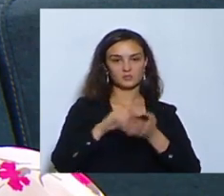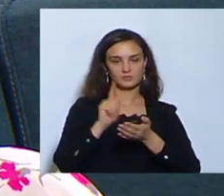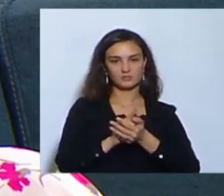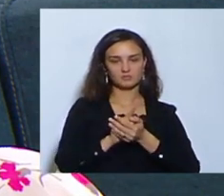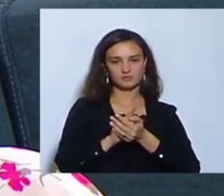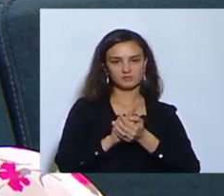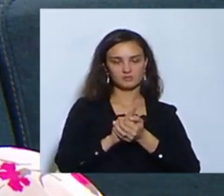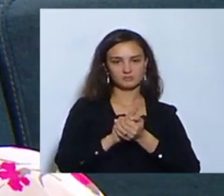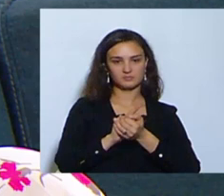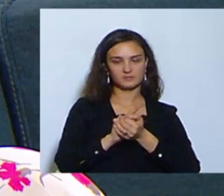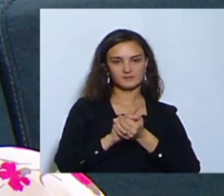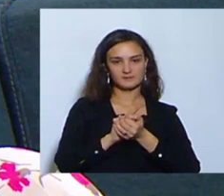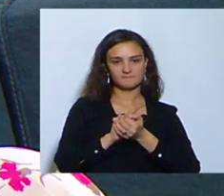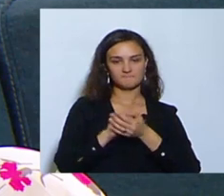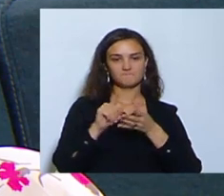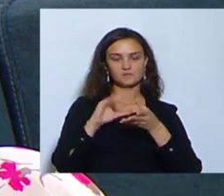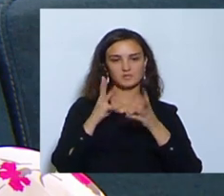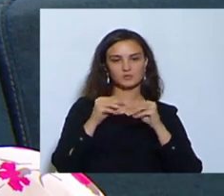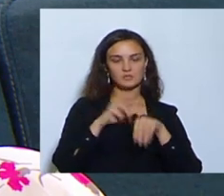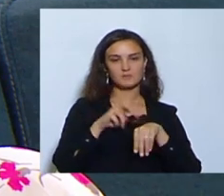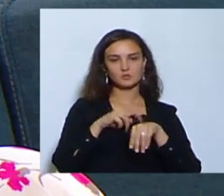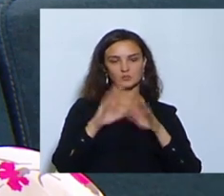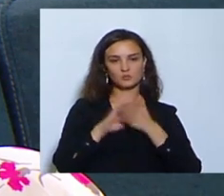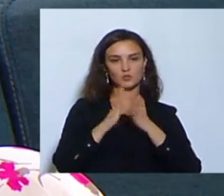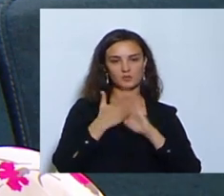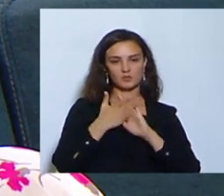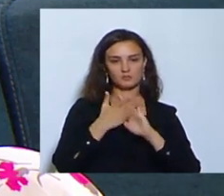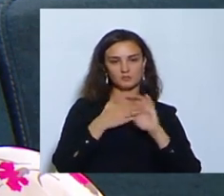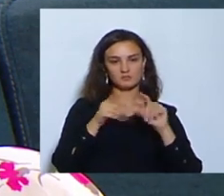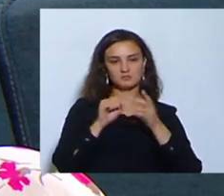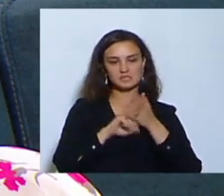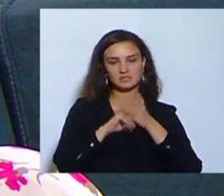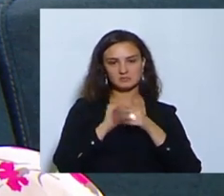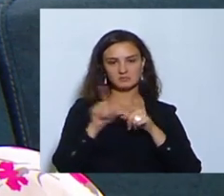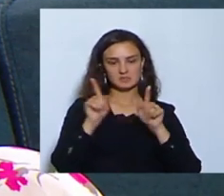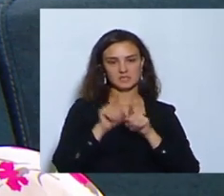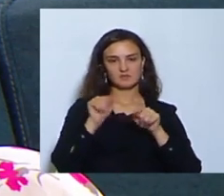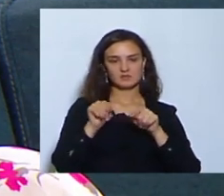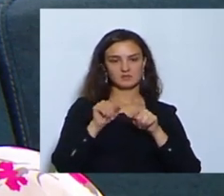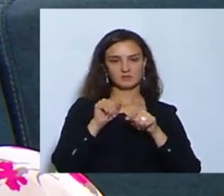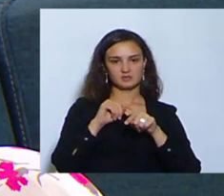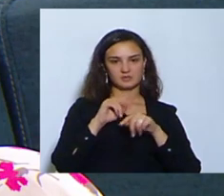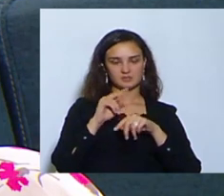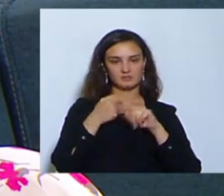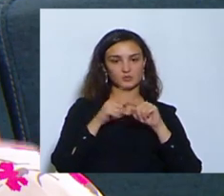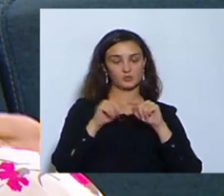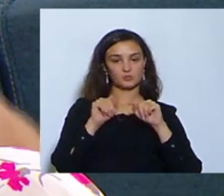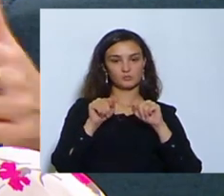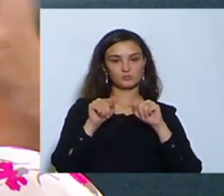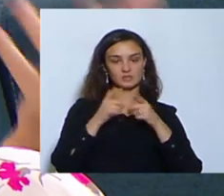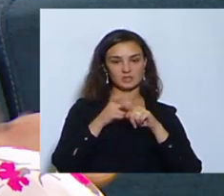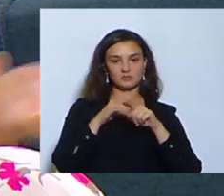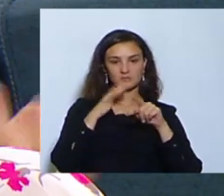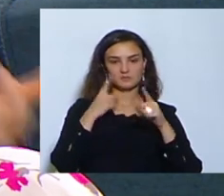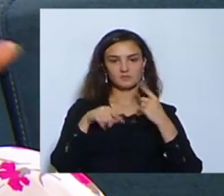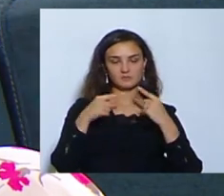აუცილებლად გამორიცხავს ზოგადი სამედიცინო მდგომარეობით გამოწვეულ მსგავს სიმპტომატიკას. იმიტომ რომ ძალიან